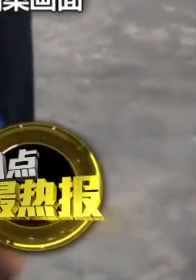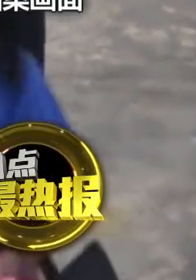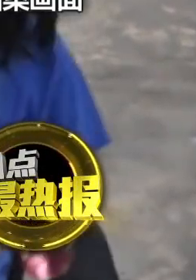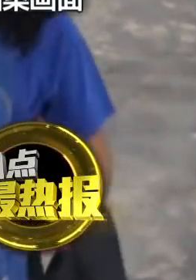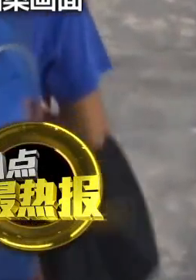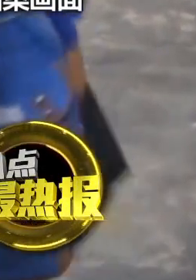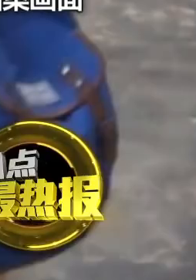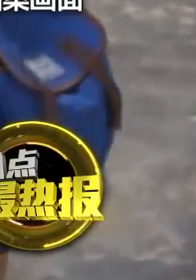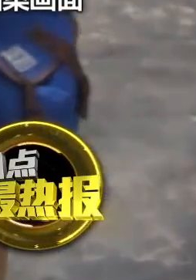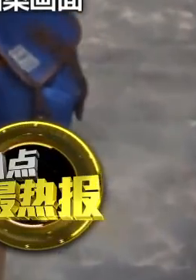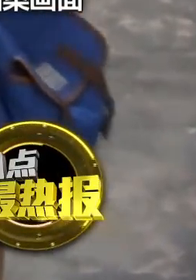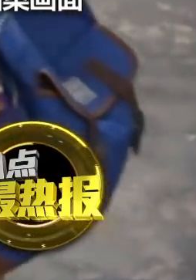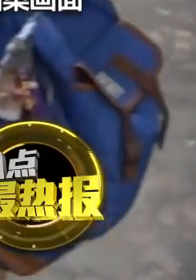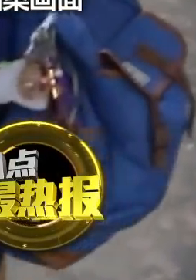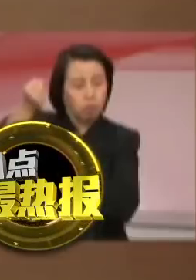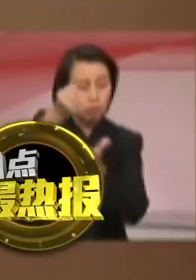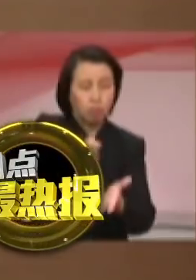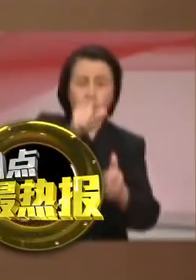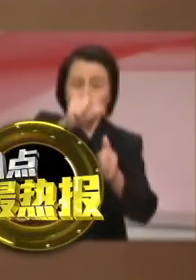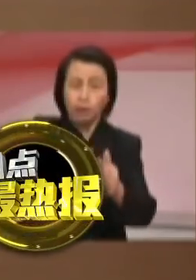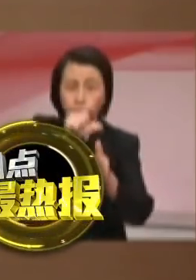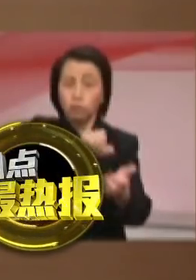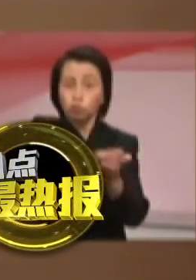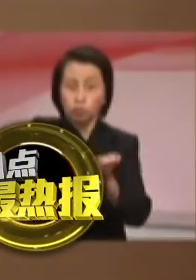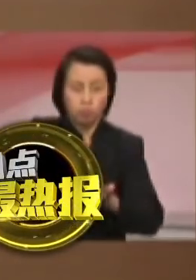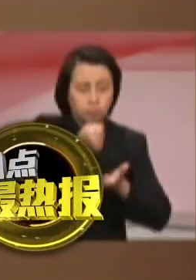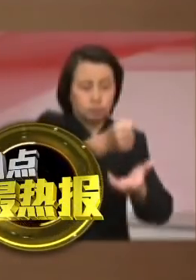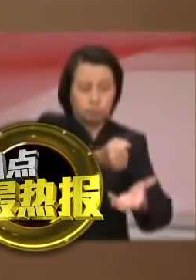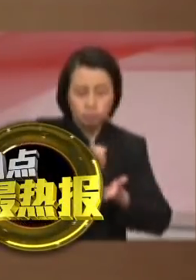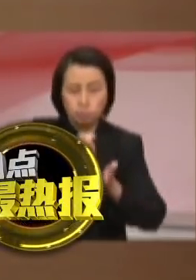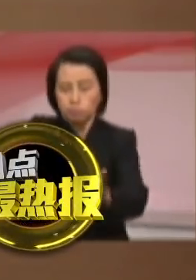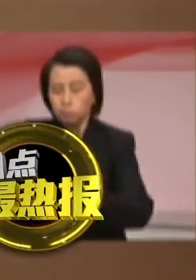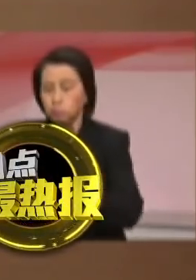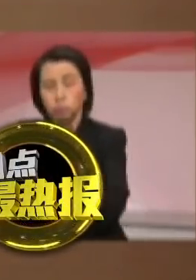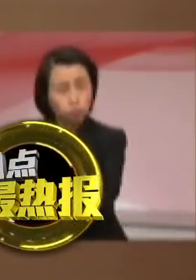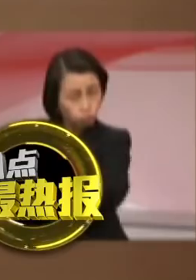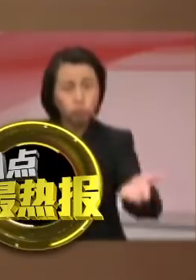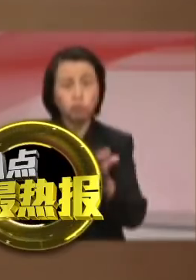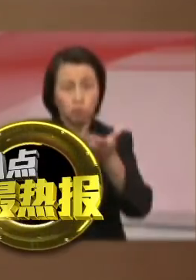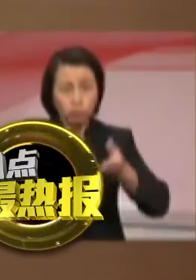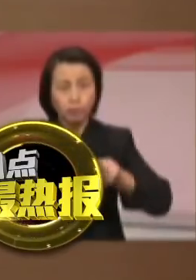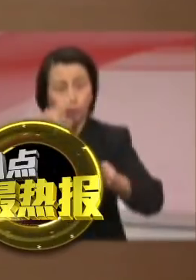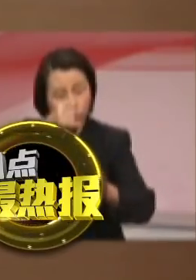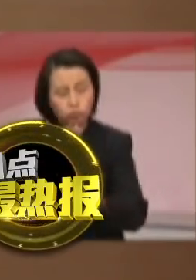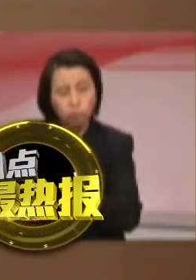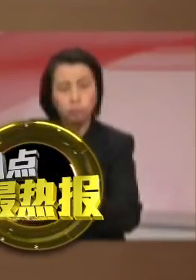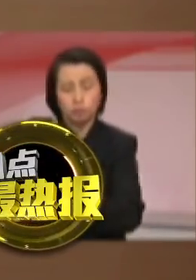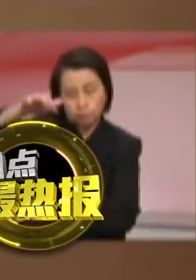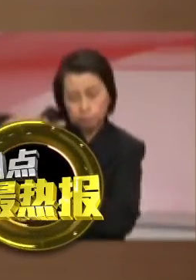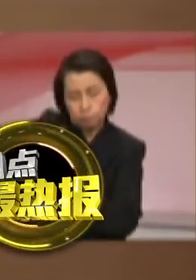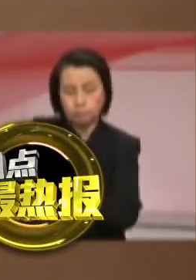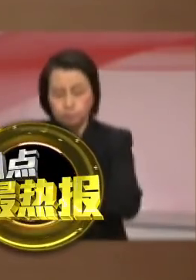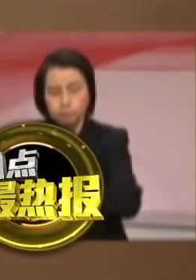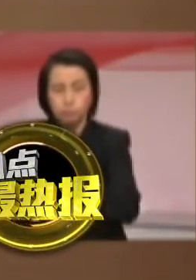menyalurkan peruntukan kepada setiap sekolah untuk membeli hand sanitizer, mungkin